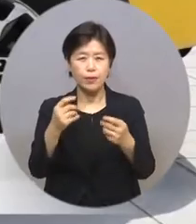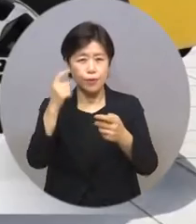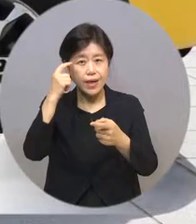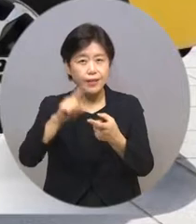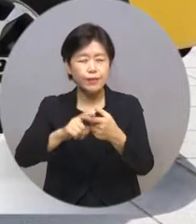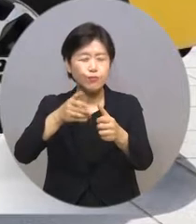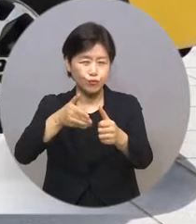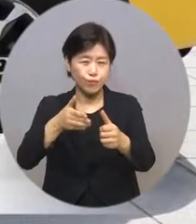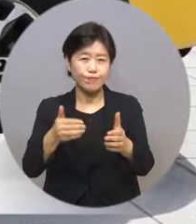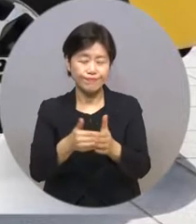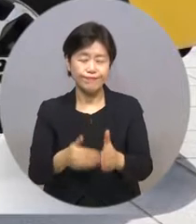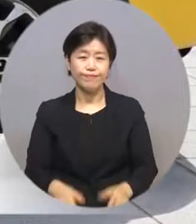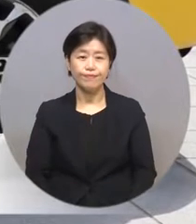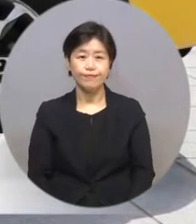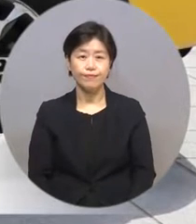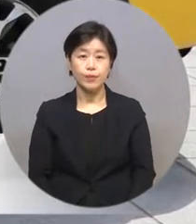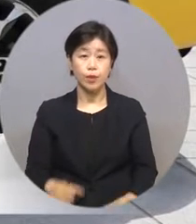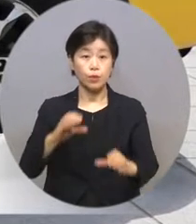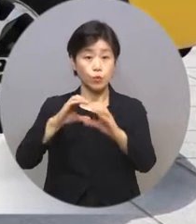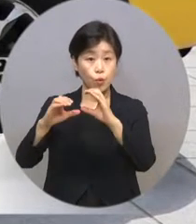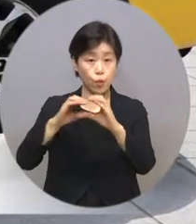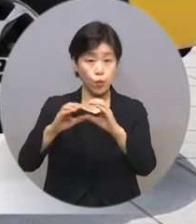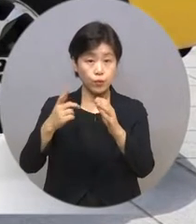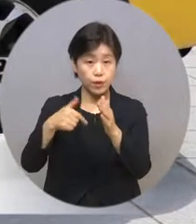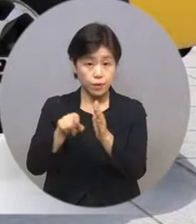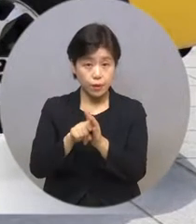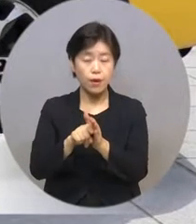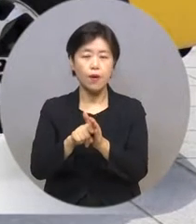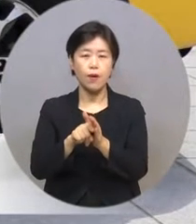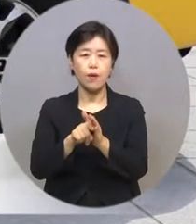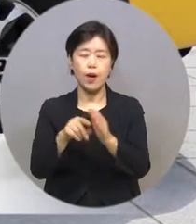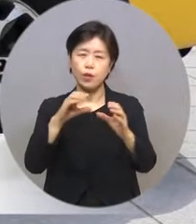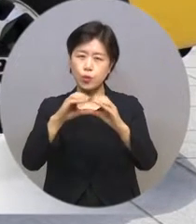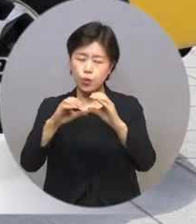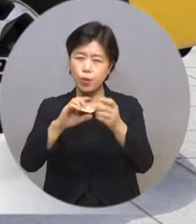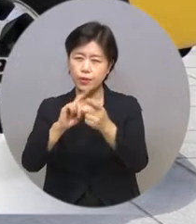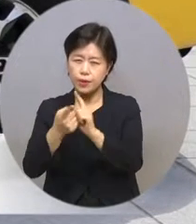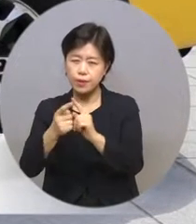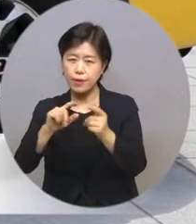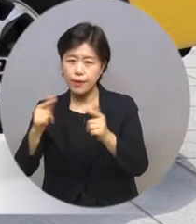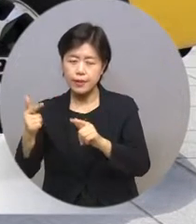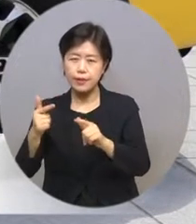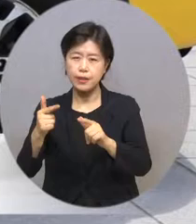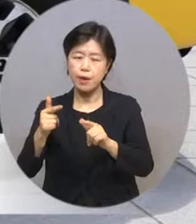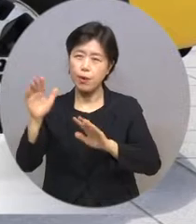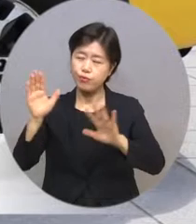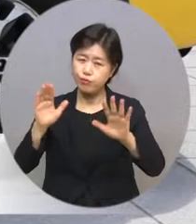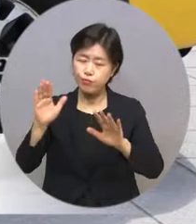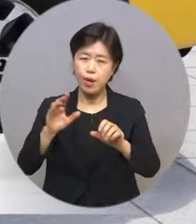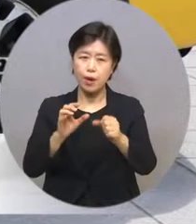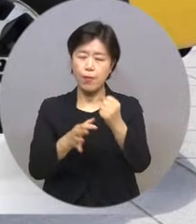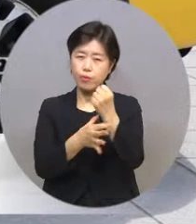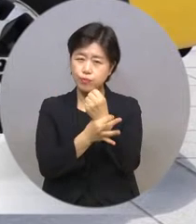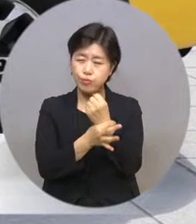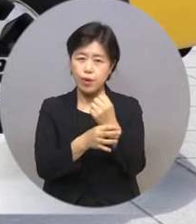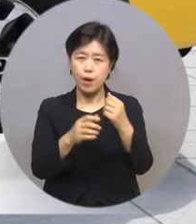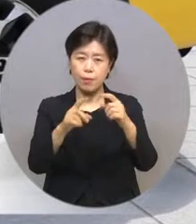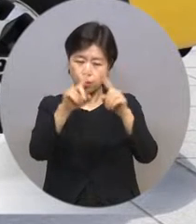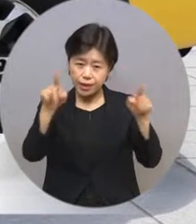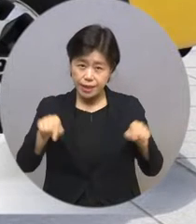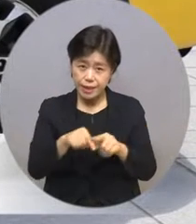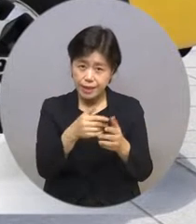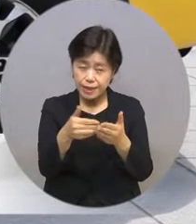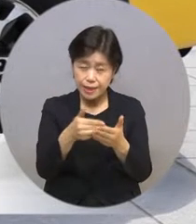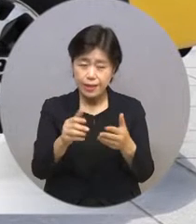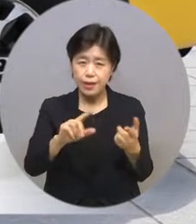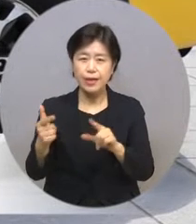이제 소통하게 되려고 한다면은 보완대체 의사소통이라든지 다양한 도구들이 필요하거든요. 그런 것들을 가게들에 비치해서